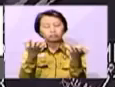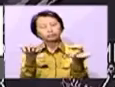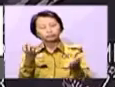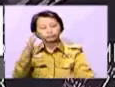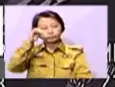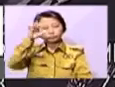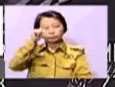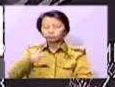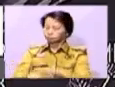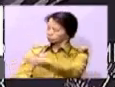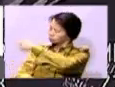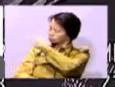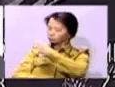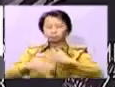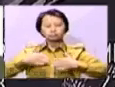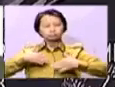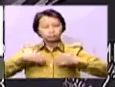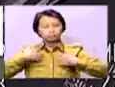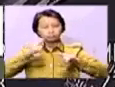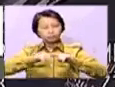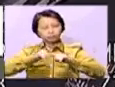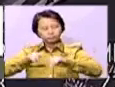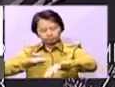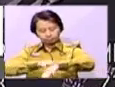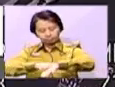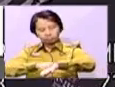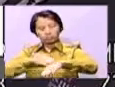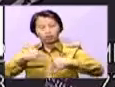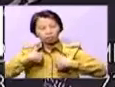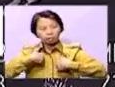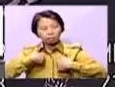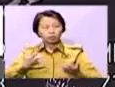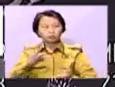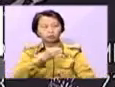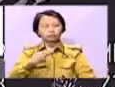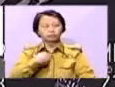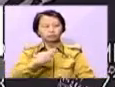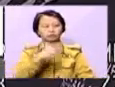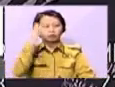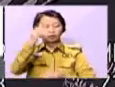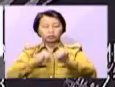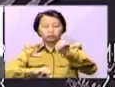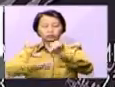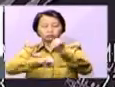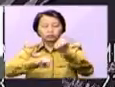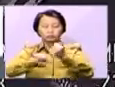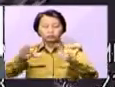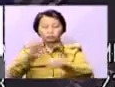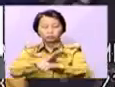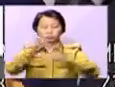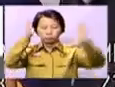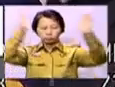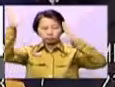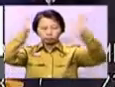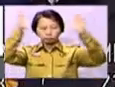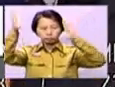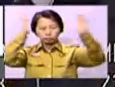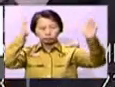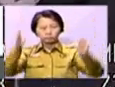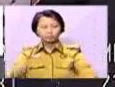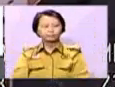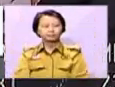kita nampak suasana meriah, berbagai bangsa ada di sini dan kita akan menyokong penuh Malaysia. Okey, Dato'